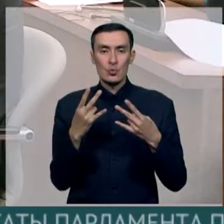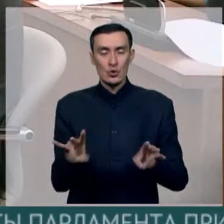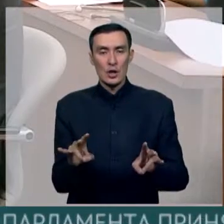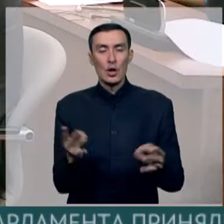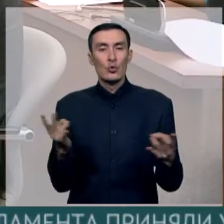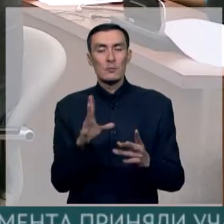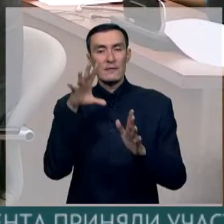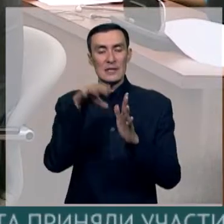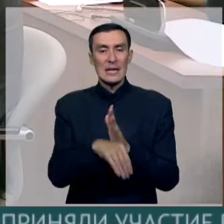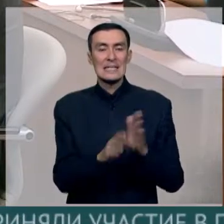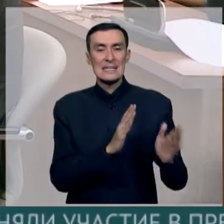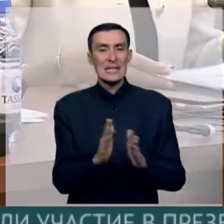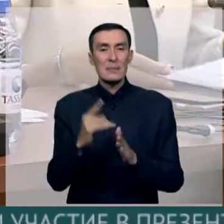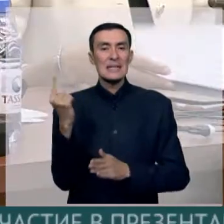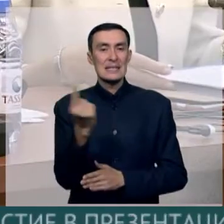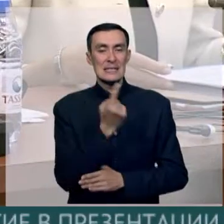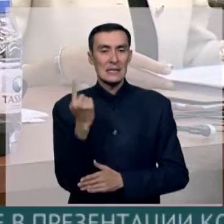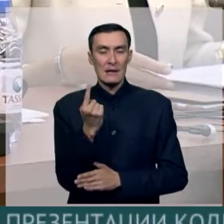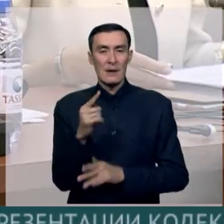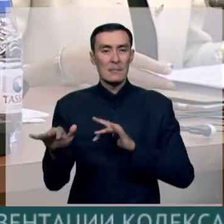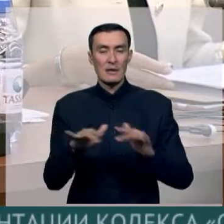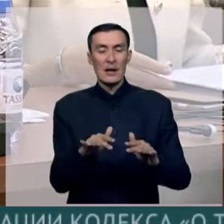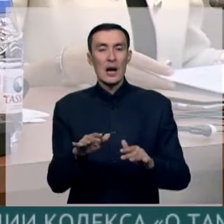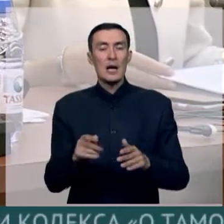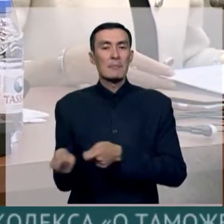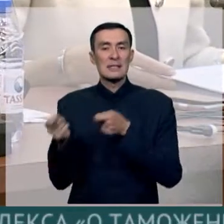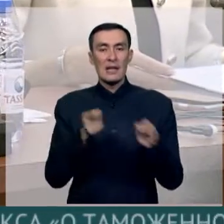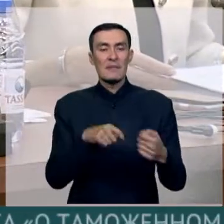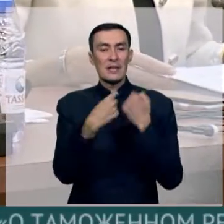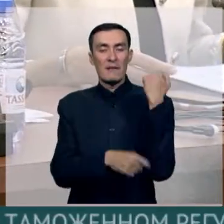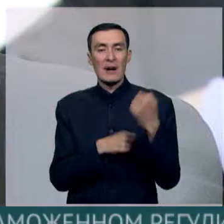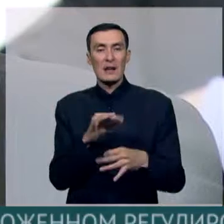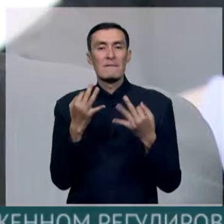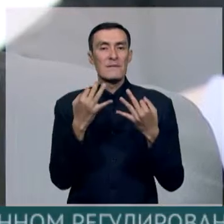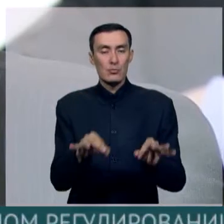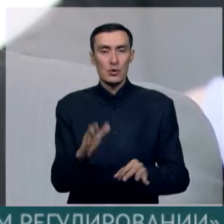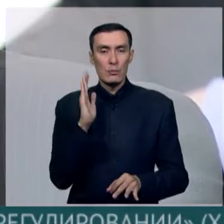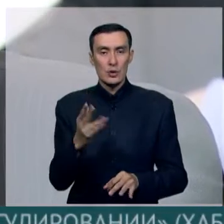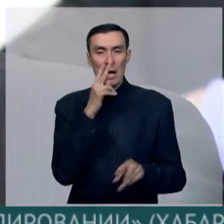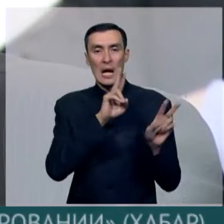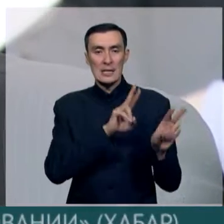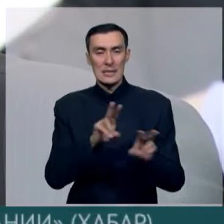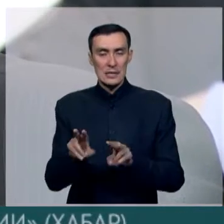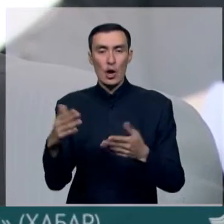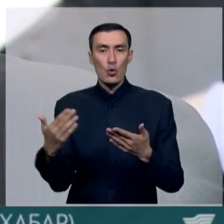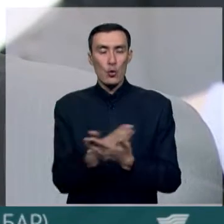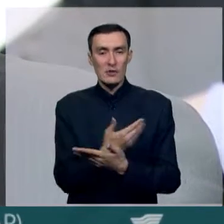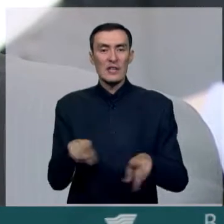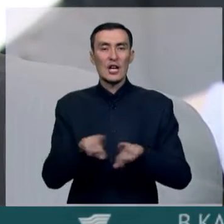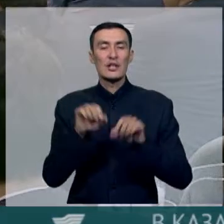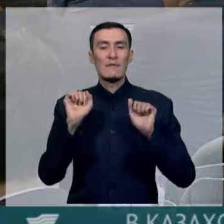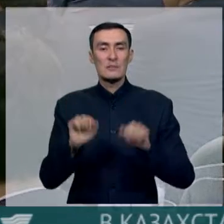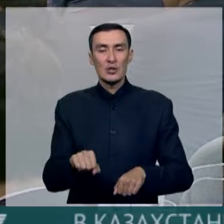Будет внедрена система единого окна. Весь процесс от поставки товара до его выпуска можно будет отследить. Среди новшеств и